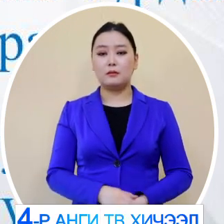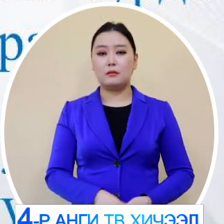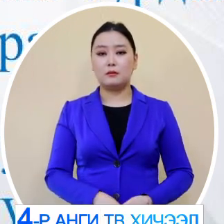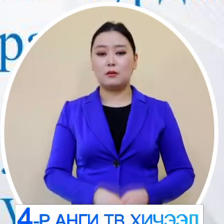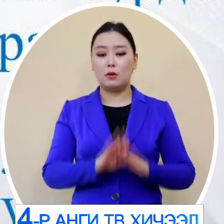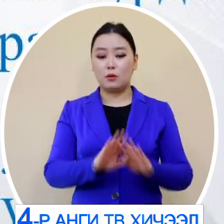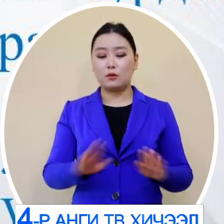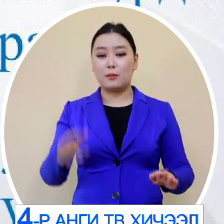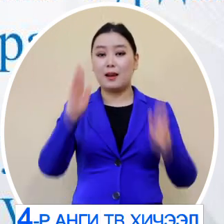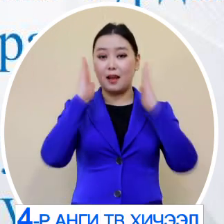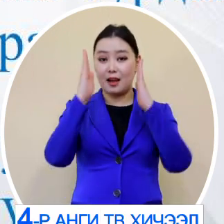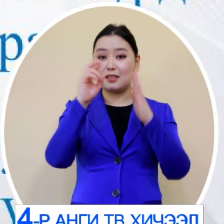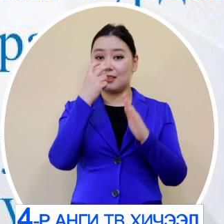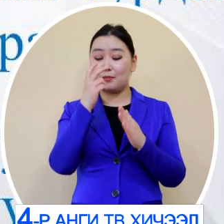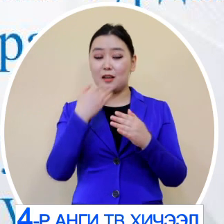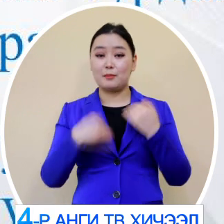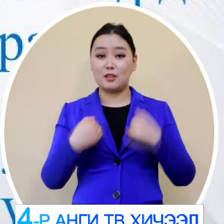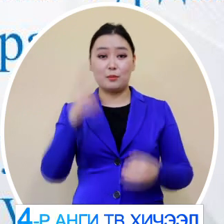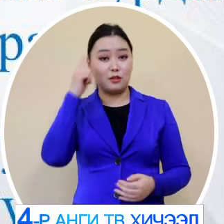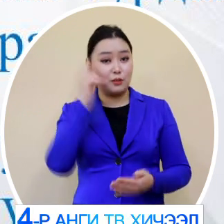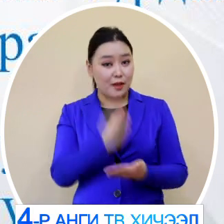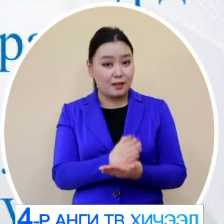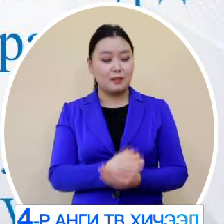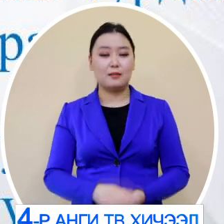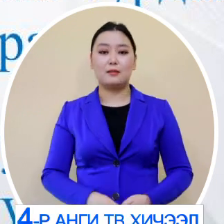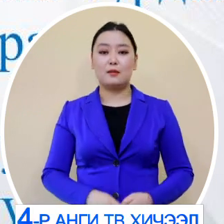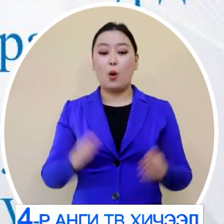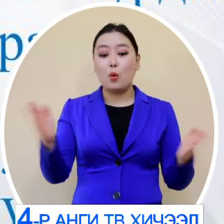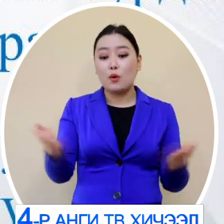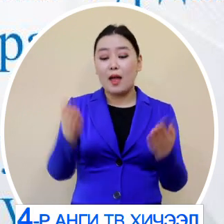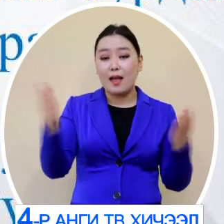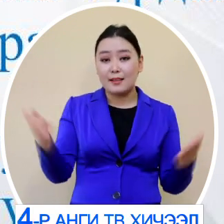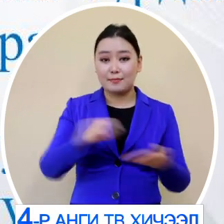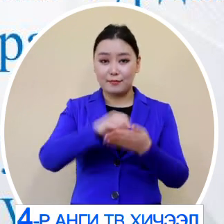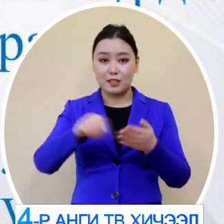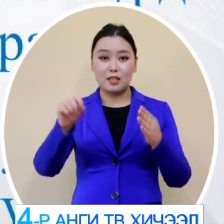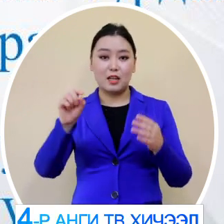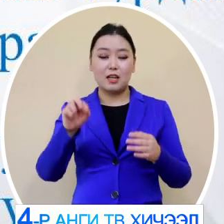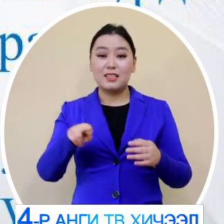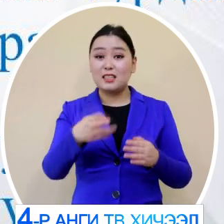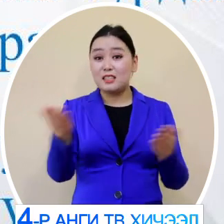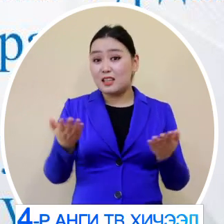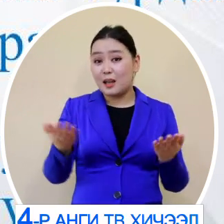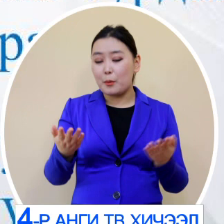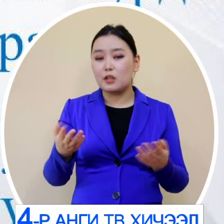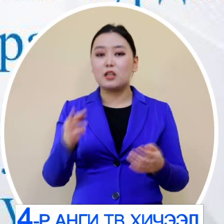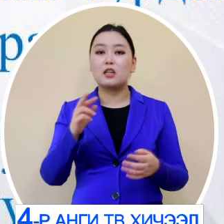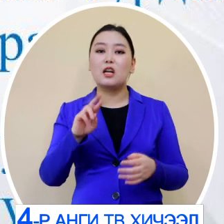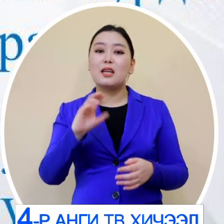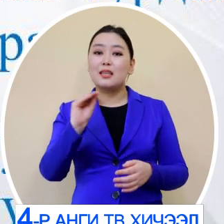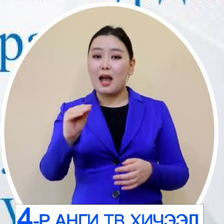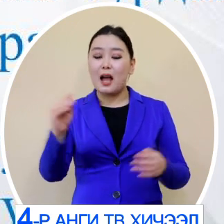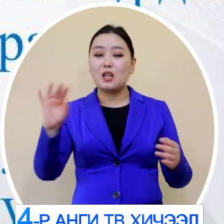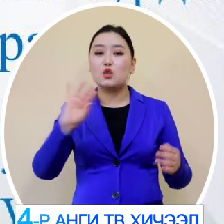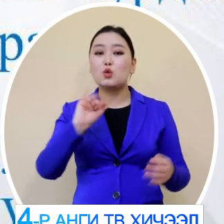За үүнийгээ бас хүүхдүүд маань анхаарч ажигласан бахаа гэж өгшнөөдж байна. За харин урайлах бичих шалтгаан болон хэрхэн яаж